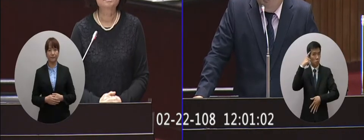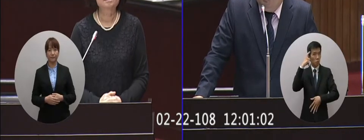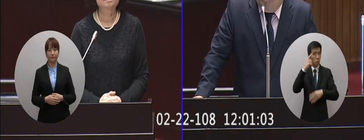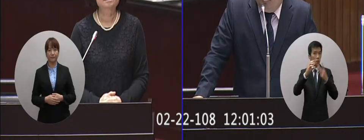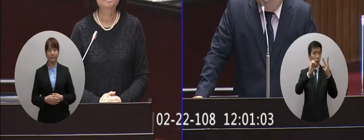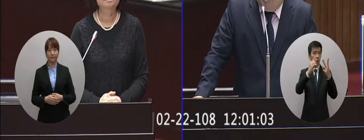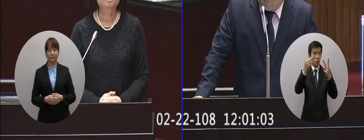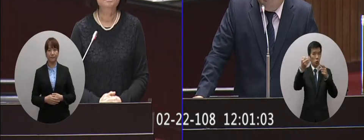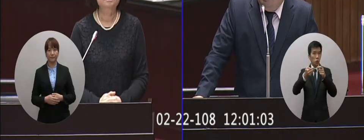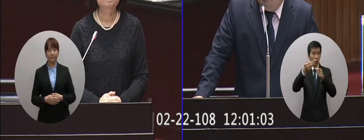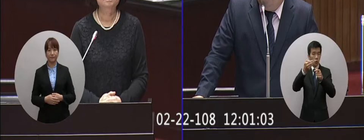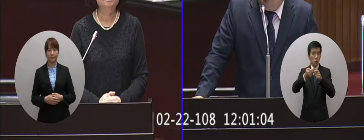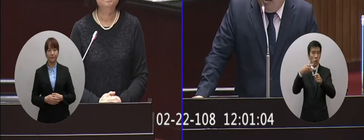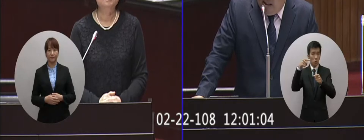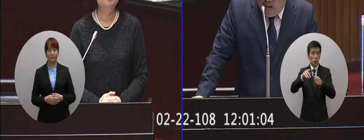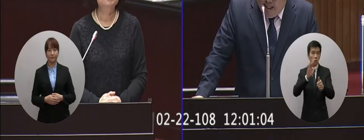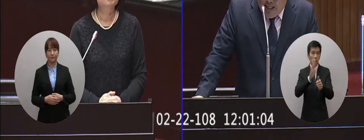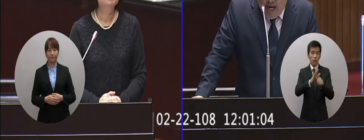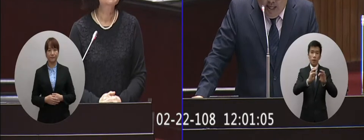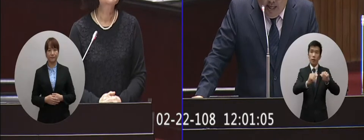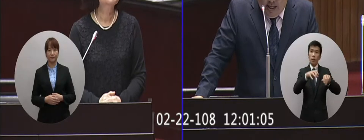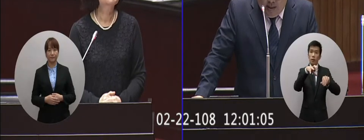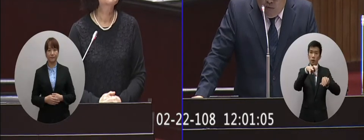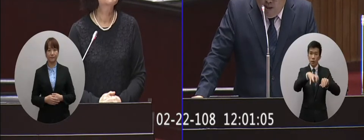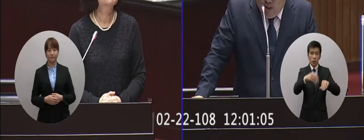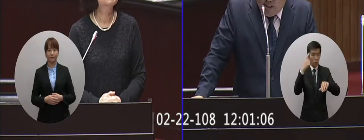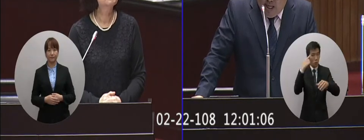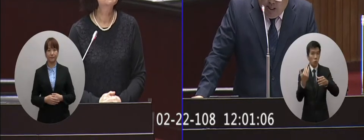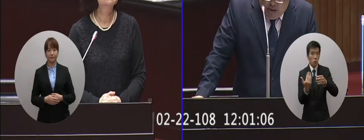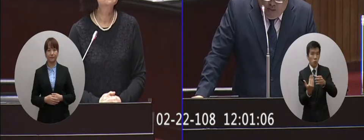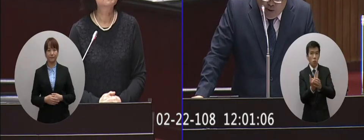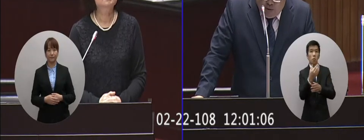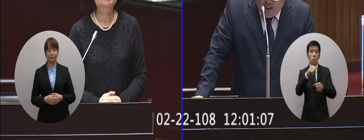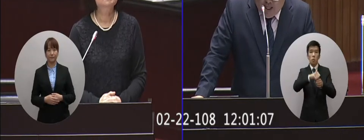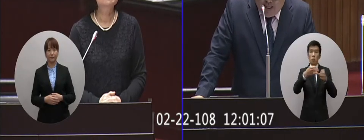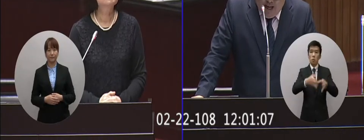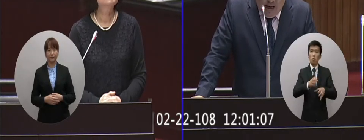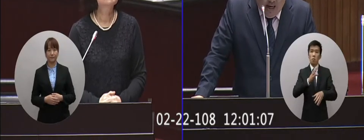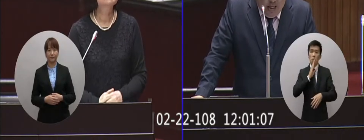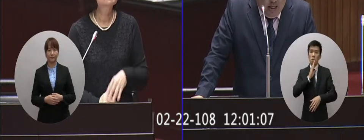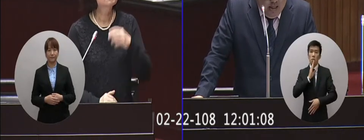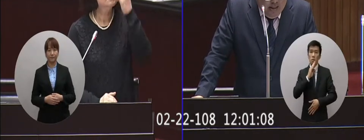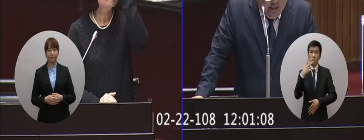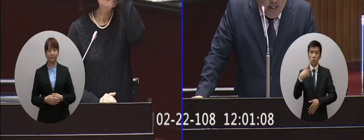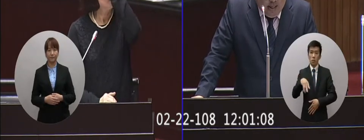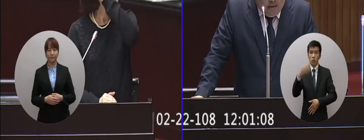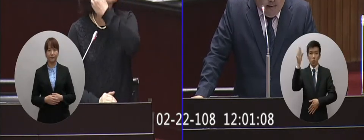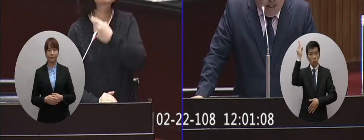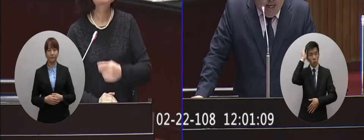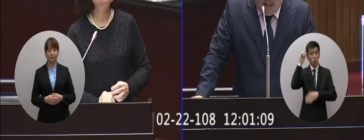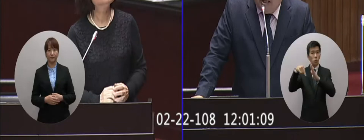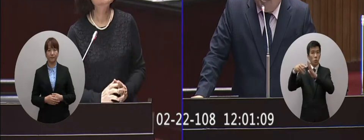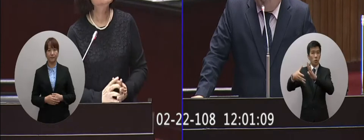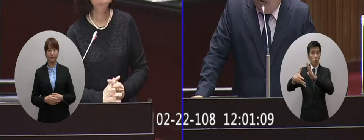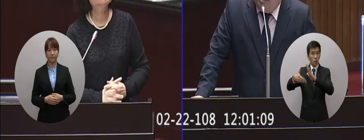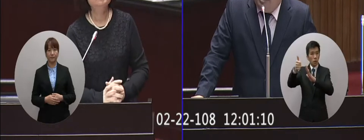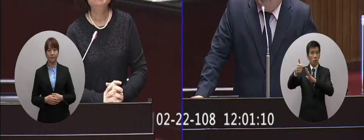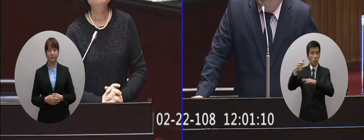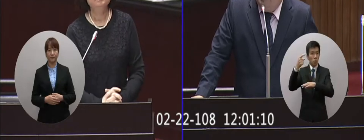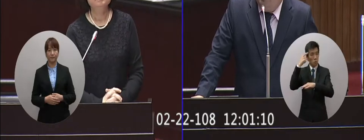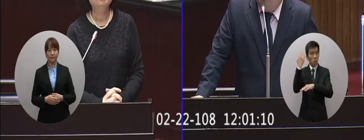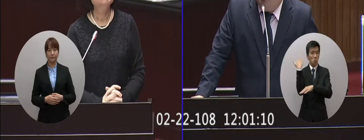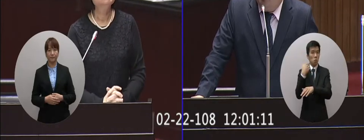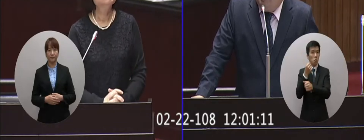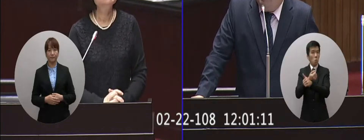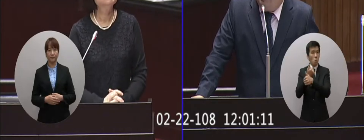生。那我想地方创生这个概念，我们院长，我们苏院长他一定是非常的有经